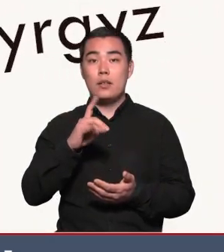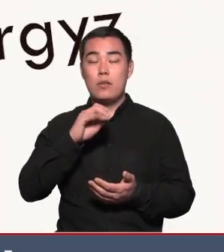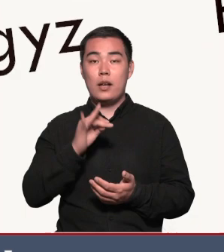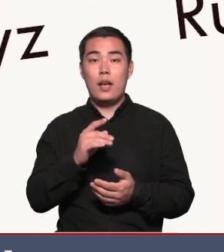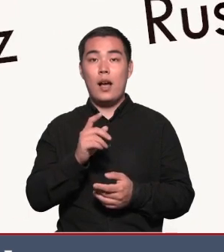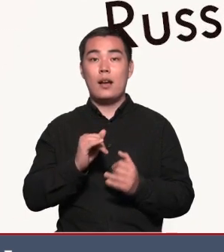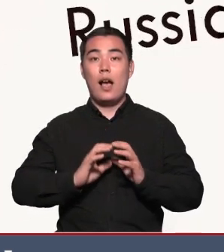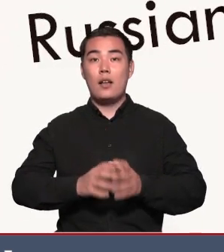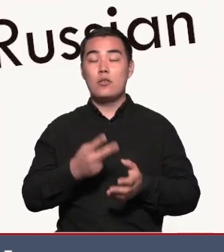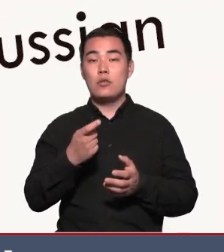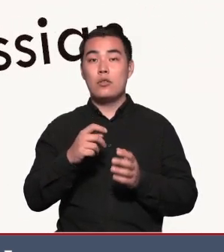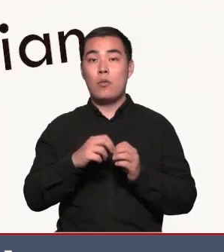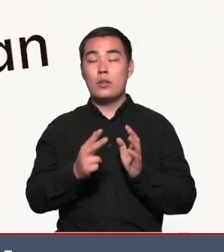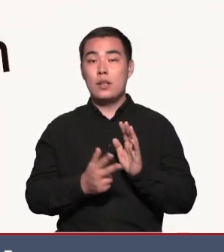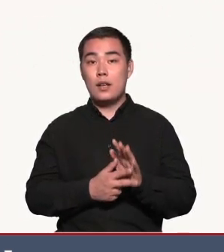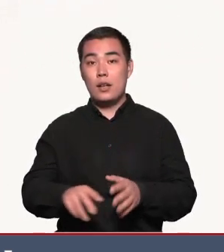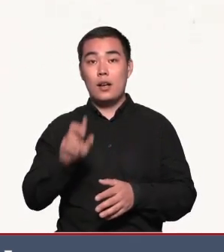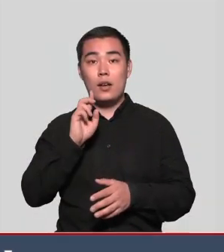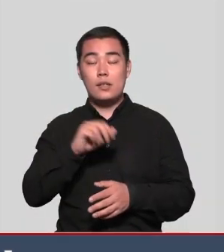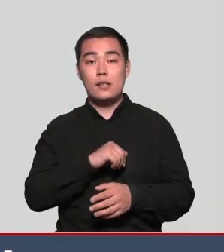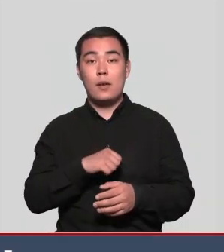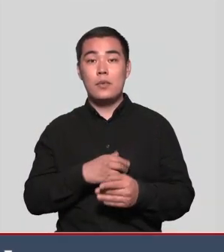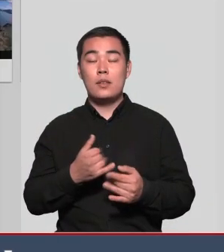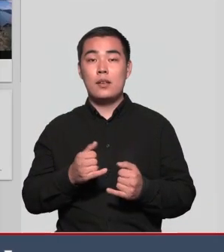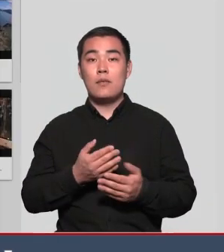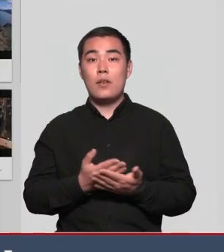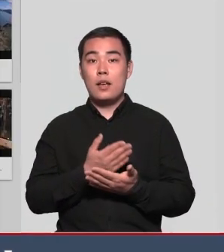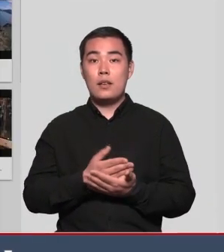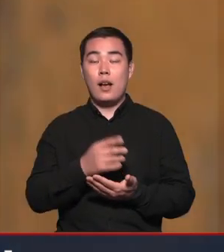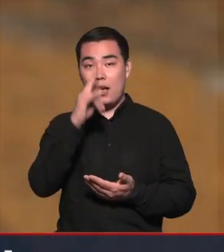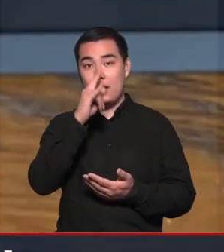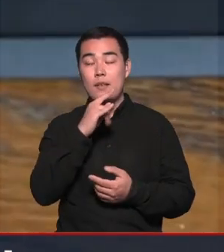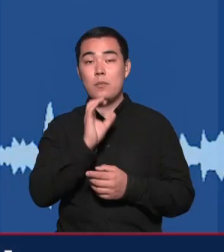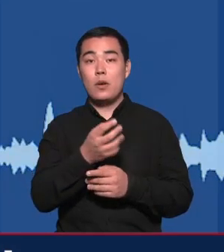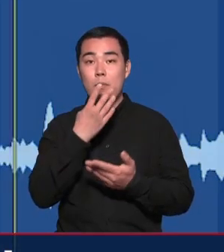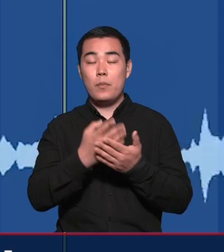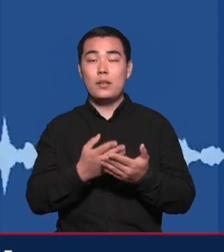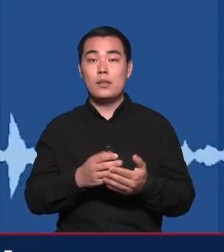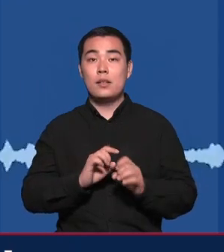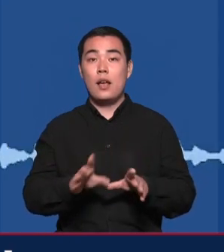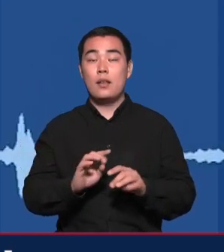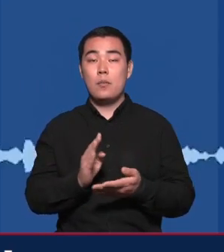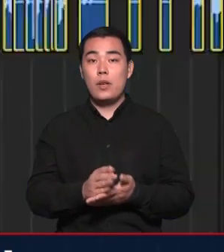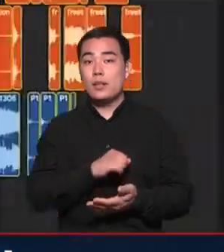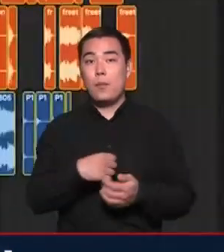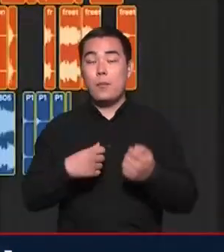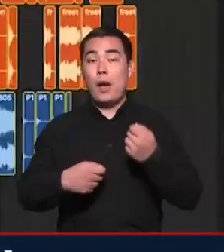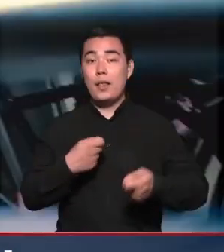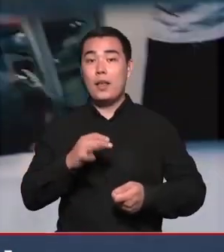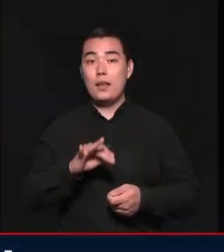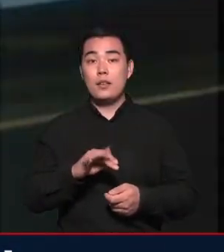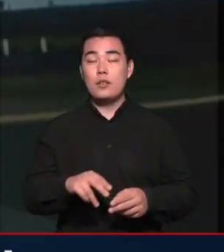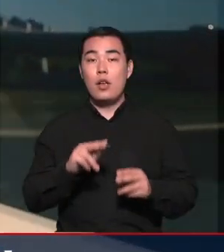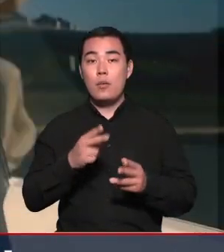әлемнің 118 еліне 6 тілде хабар тарататын жалғыз қазақстандық спутниктік телеарна. Айта кетерлігі эксклюзивті материалдарына